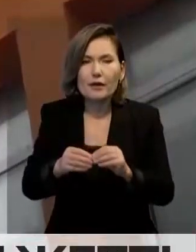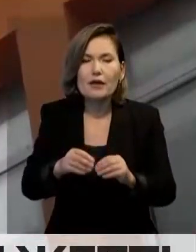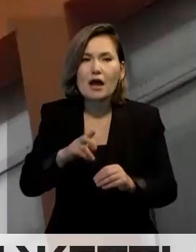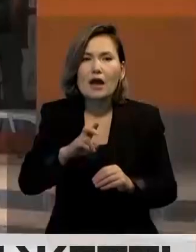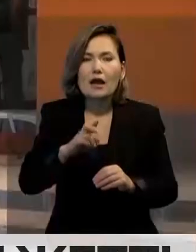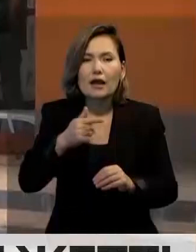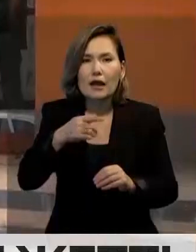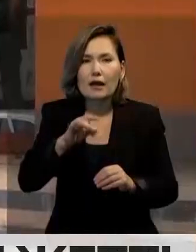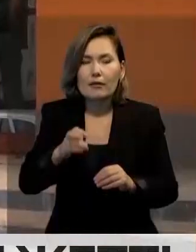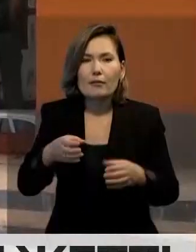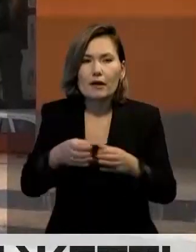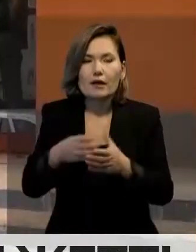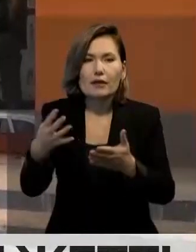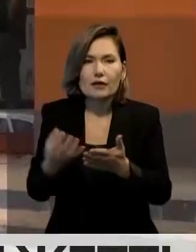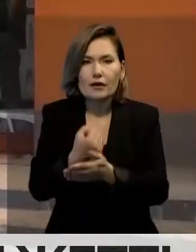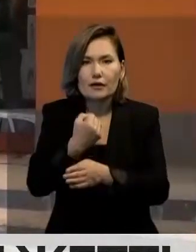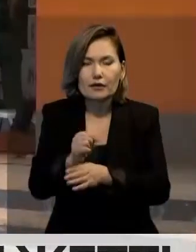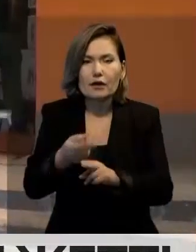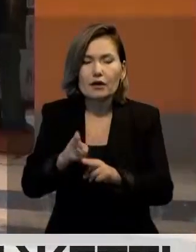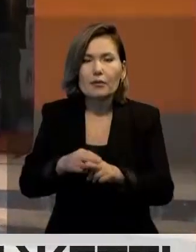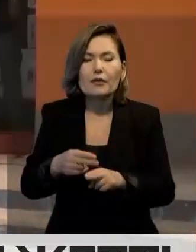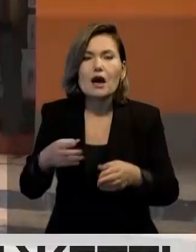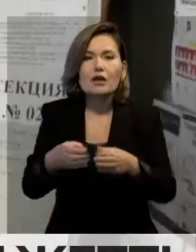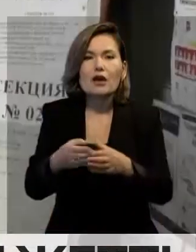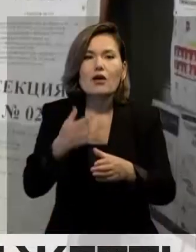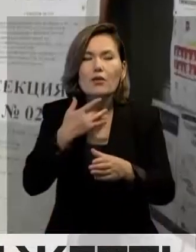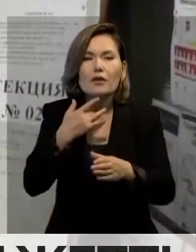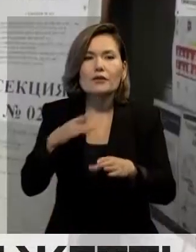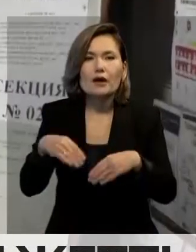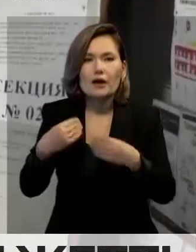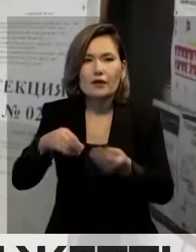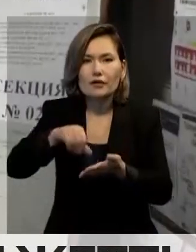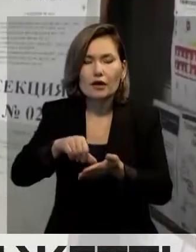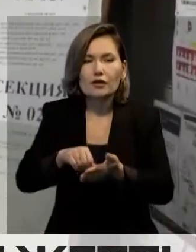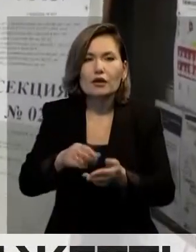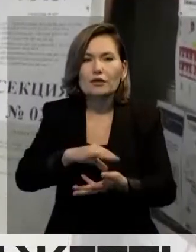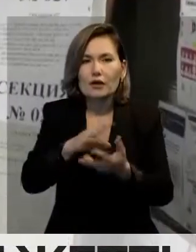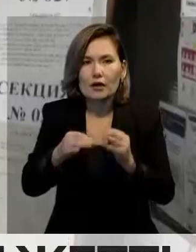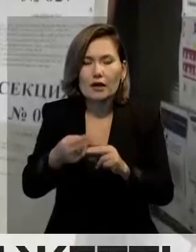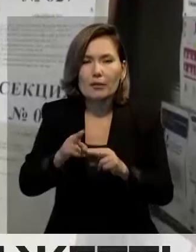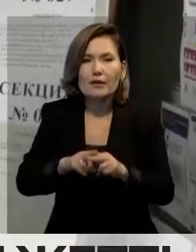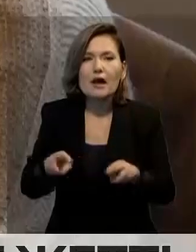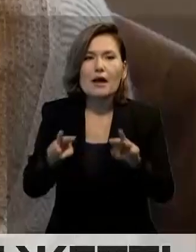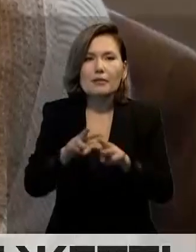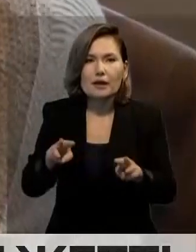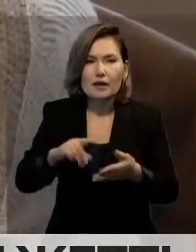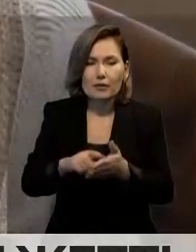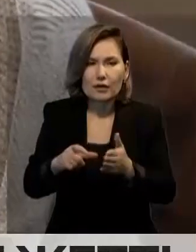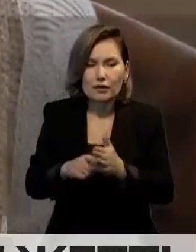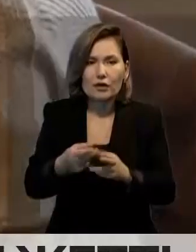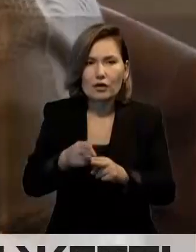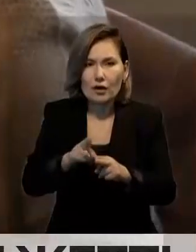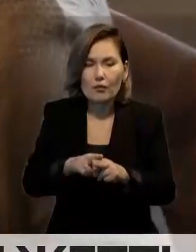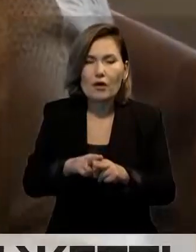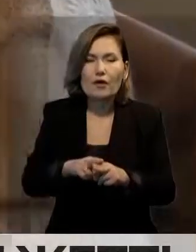жеңіске жетті. Оппозициялық альянсты дауыс берушілердің 1/4 қолдады, бірақ бұл министрлер кабинетін жеке дара